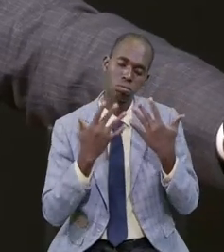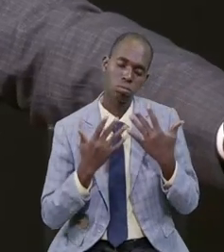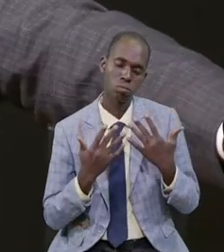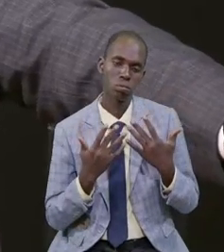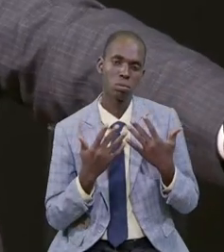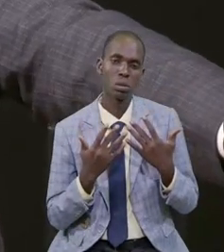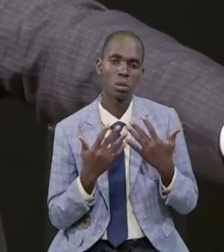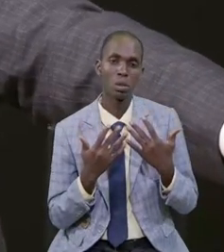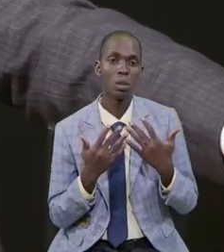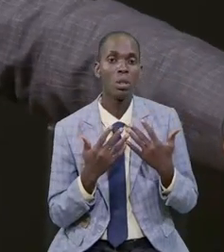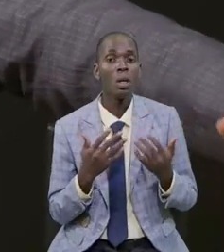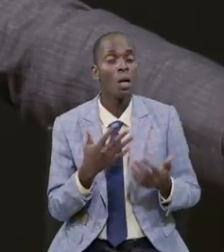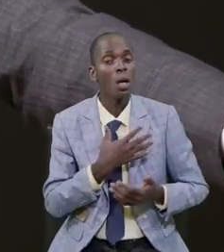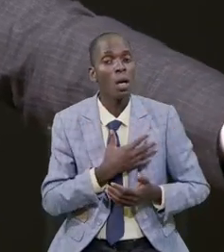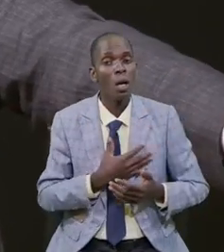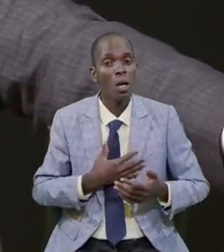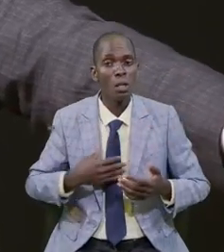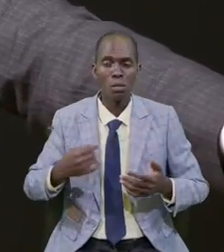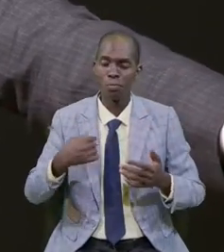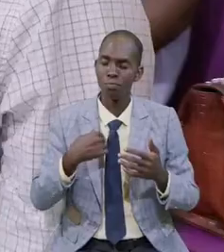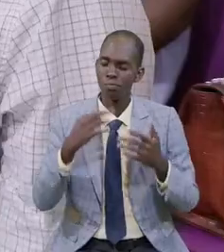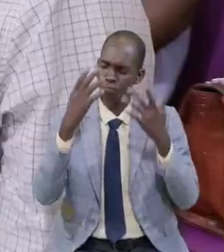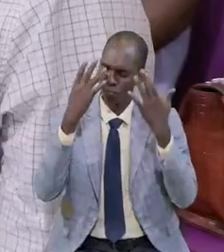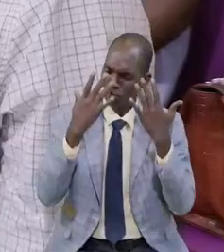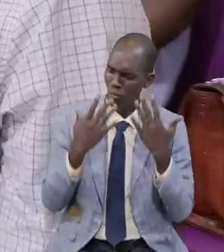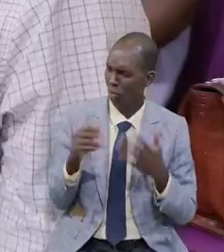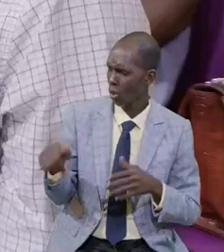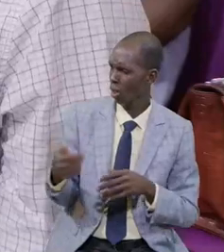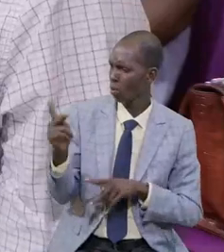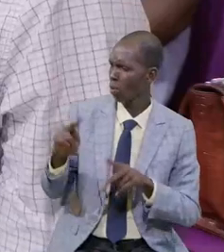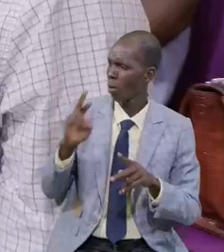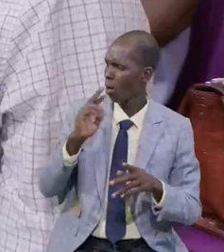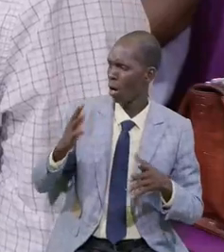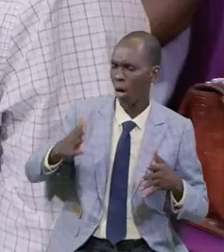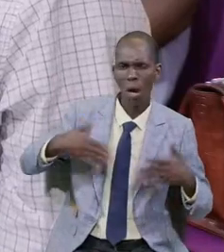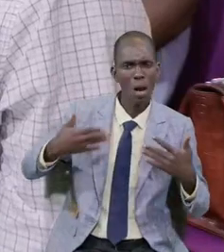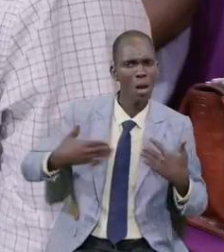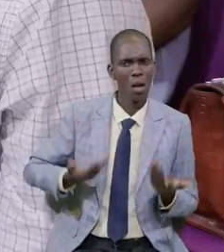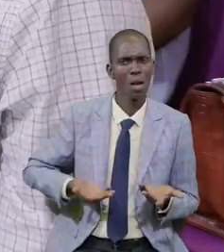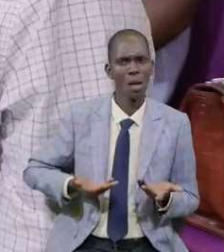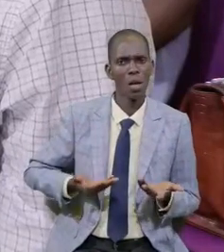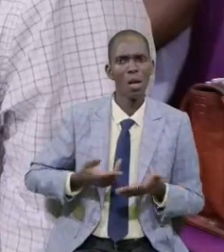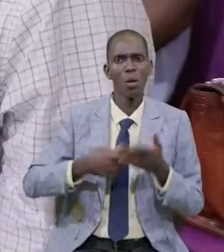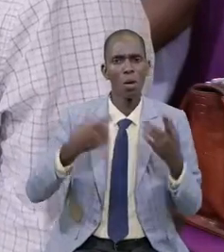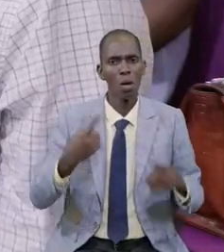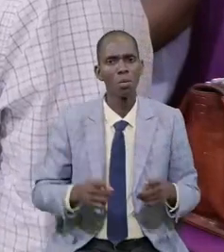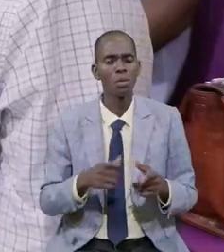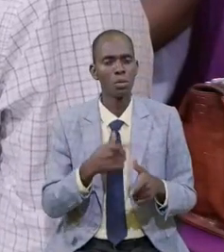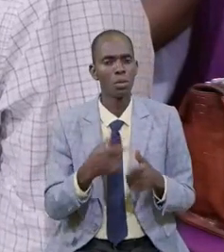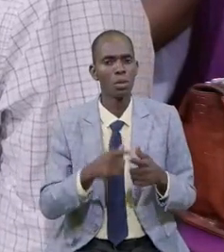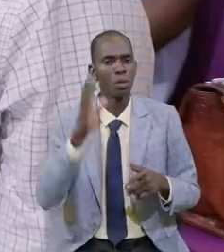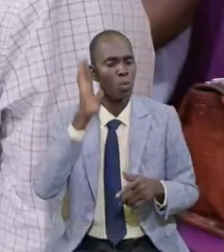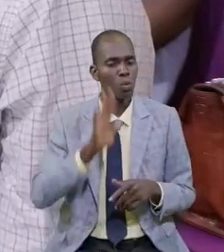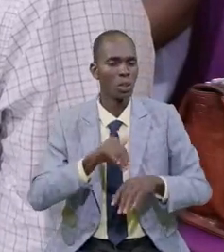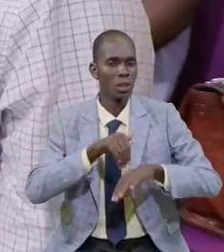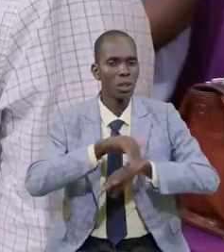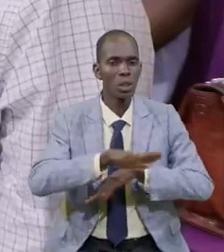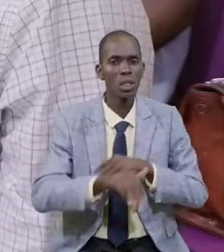d'un venin mortel. Si quelqu'un dit que je suis triste, pourquoi les autres autour de moi sont joyeux? Ils